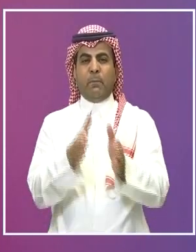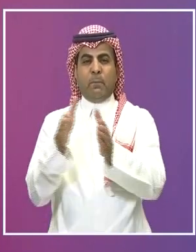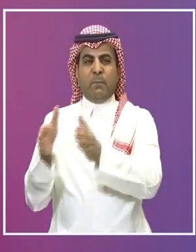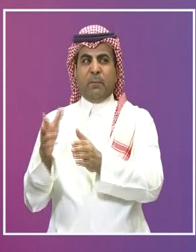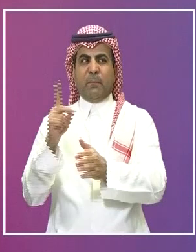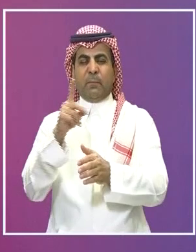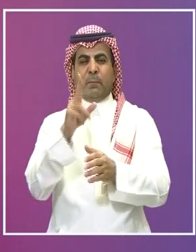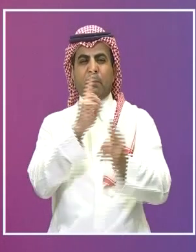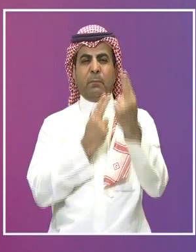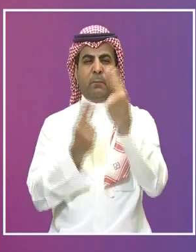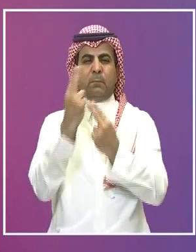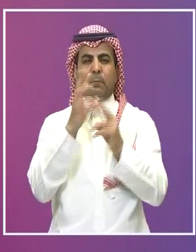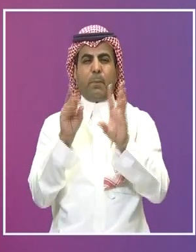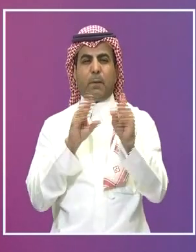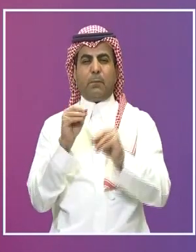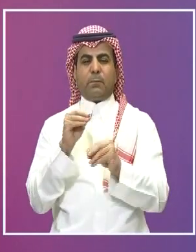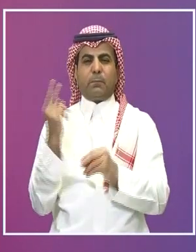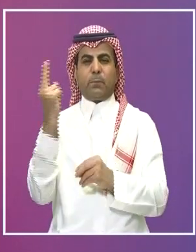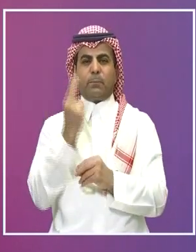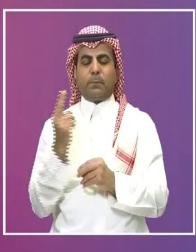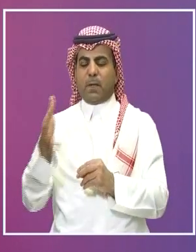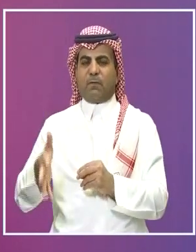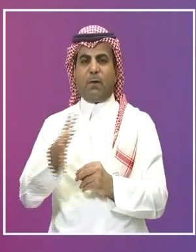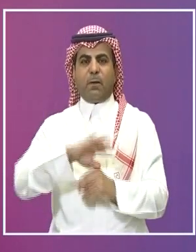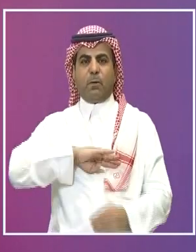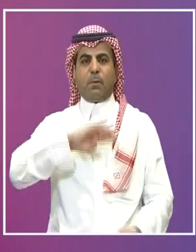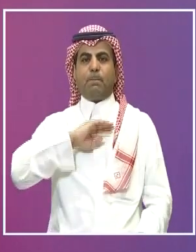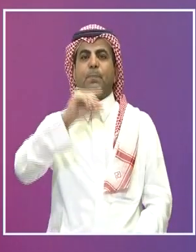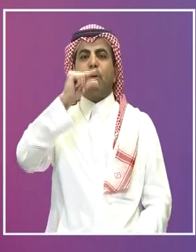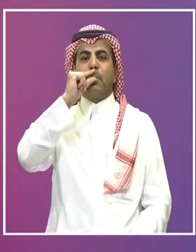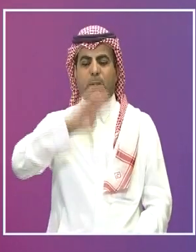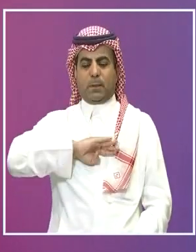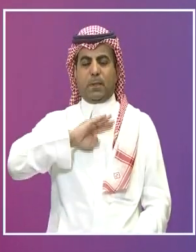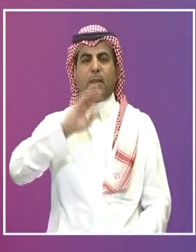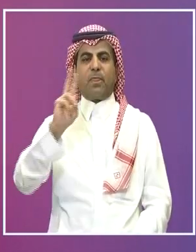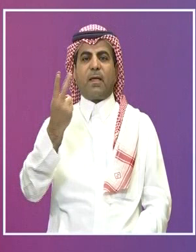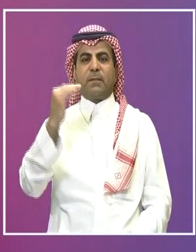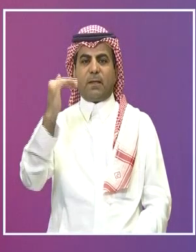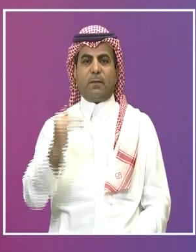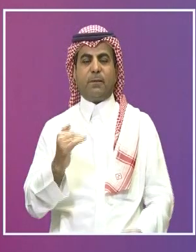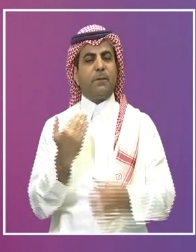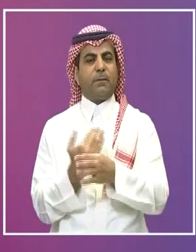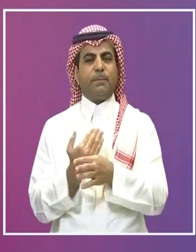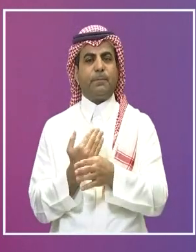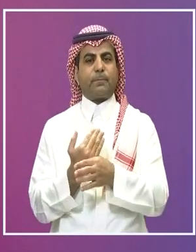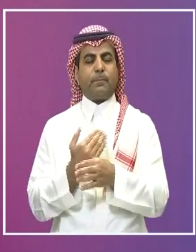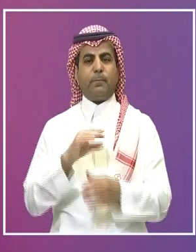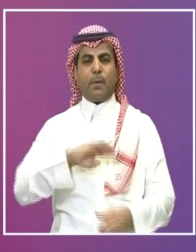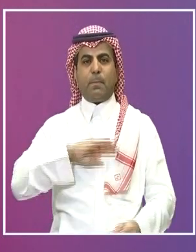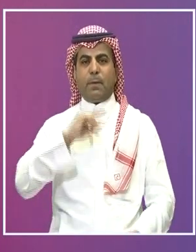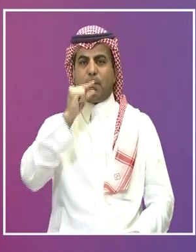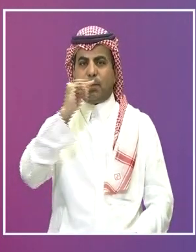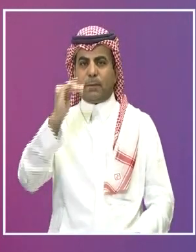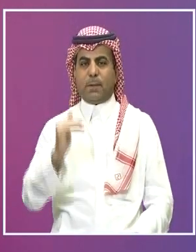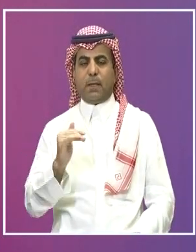هنالك استفسارات هامة تردنا عن الأطفال الأقل من سن 12 سنة، لماذا؟ لأن الفئات المستهدفة في هذه المرحلة لم تشملهم حتى